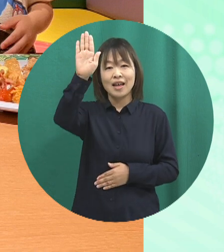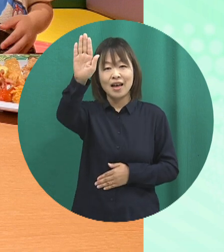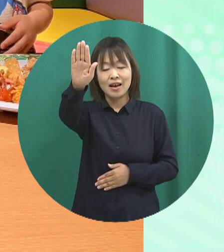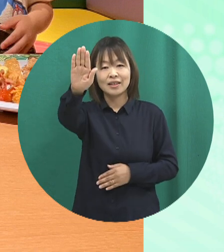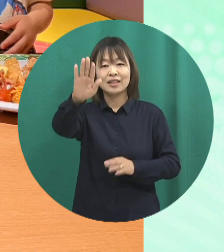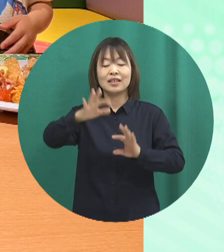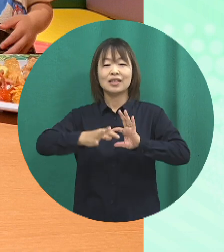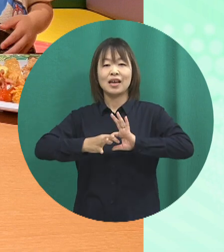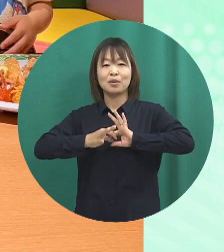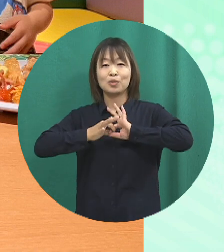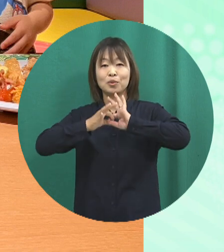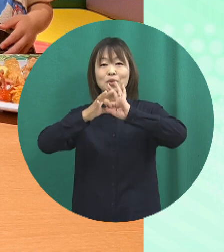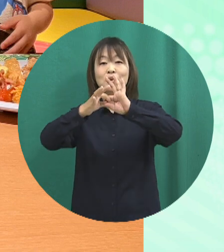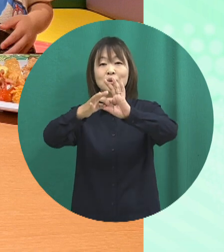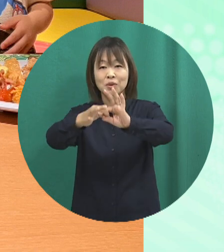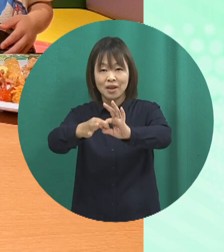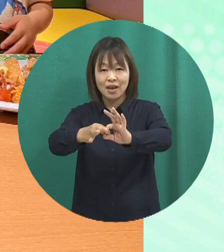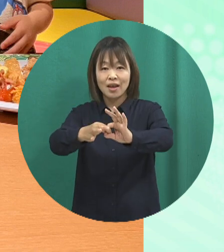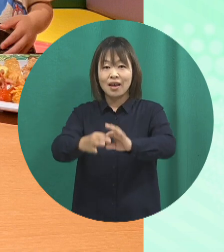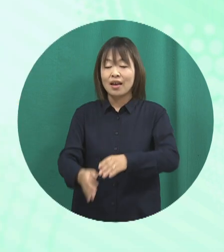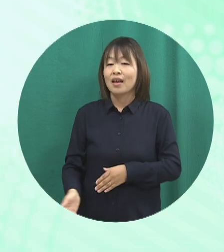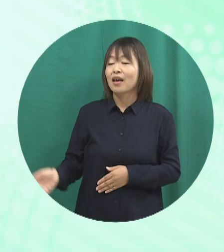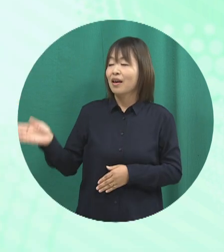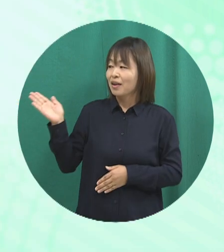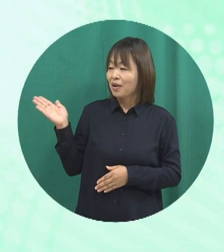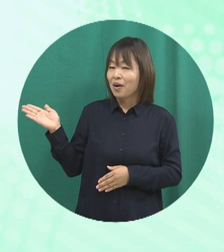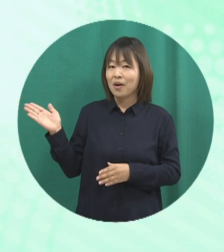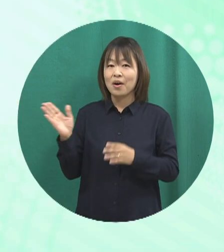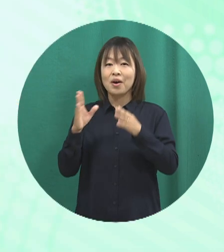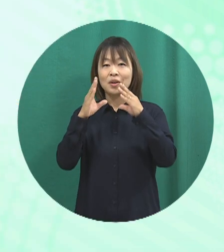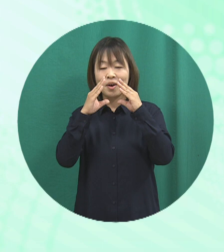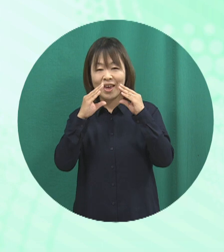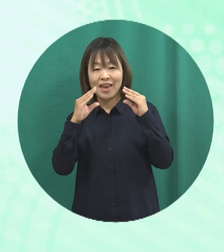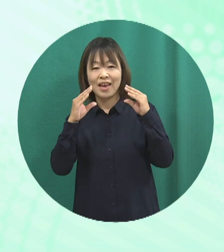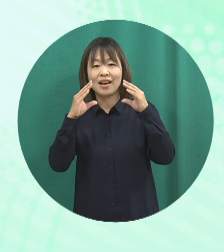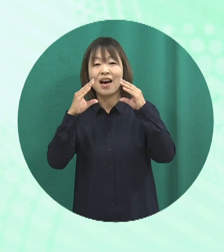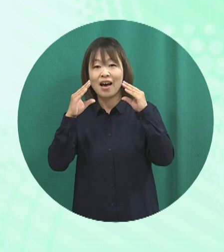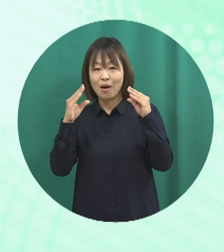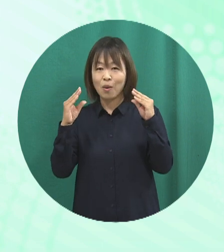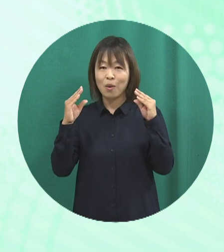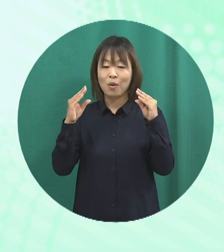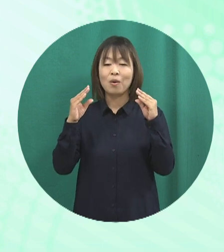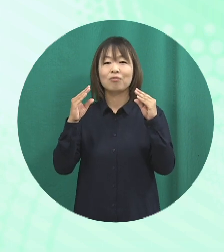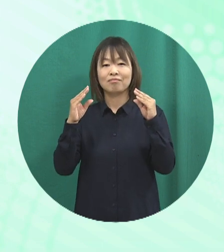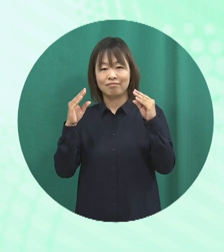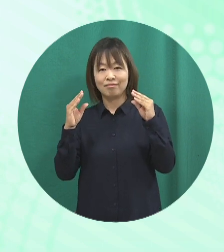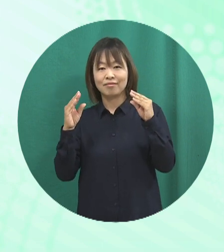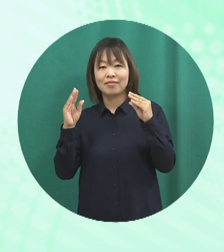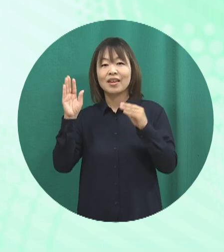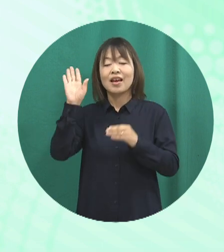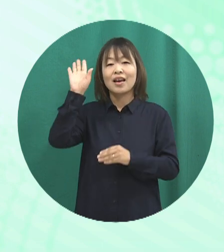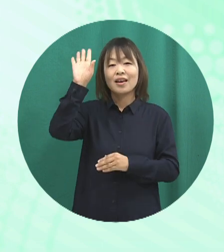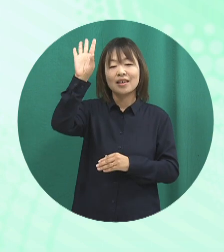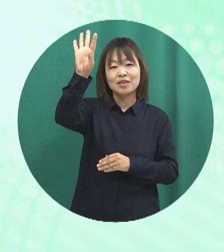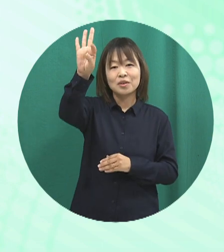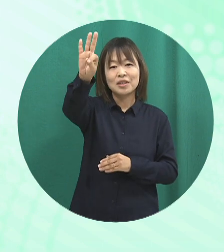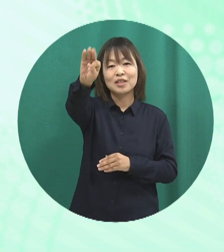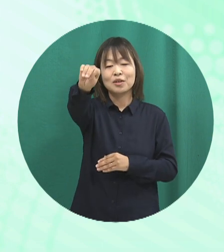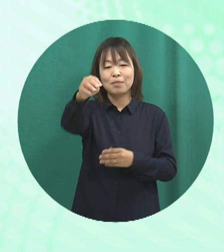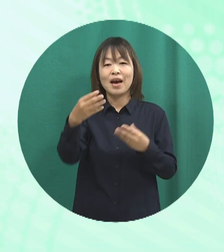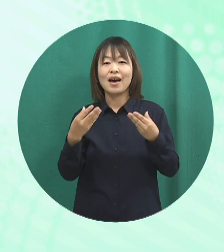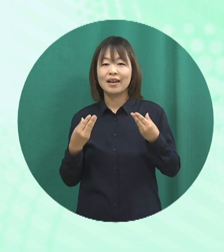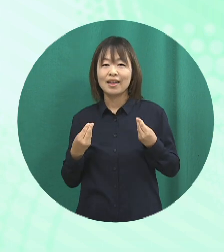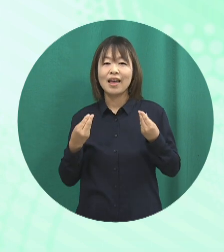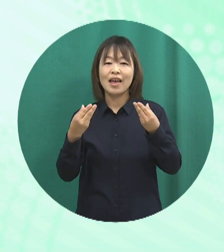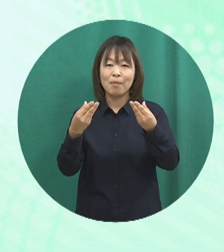未来へと続けこの笑顔、いつい